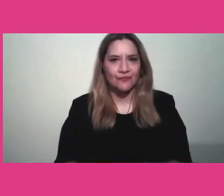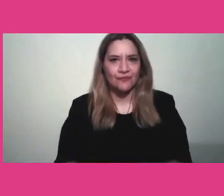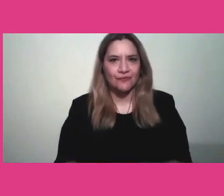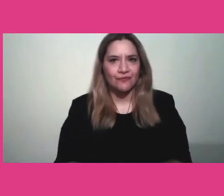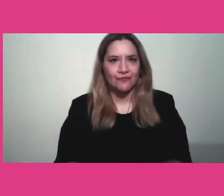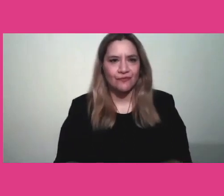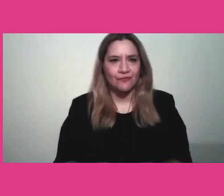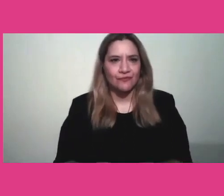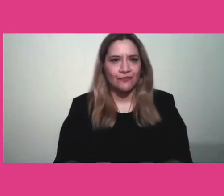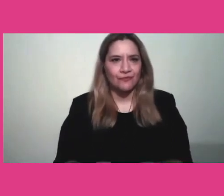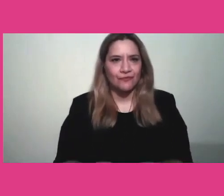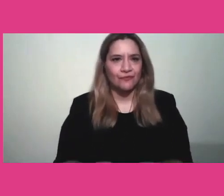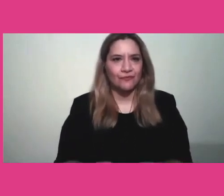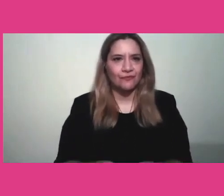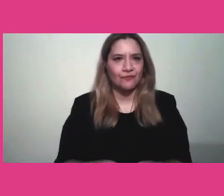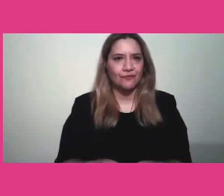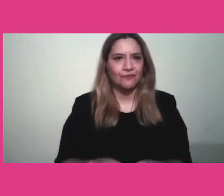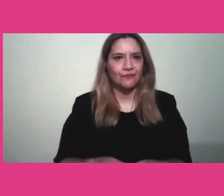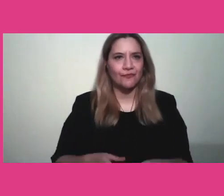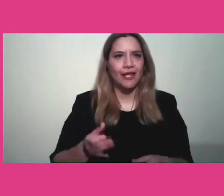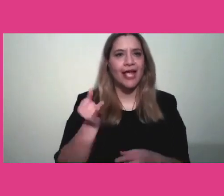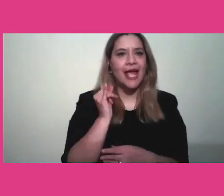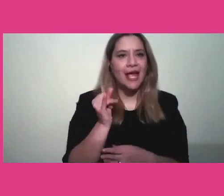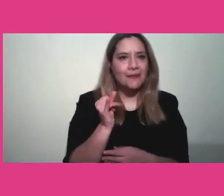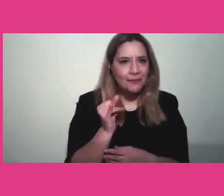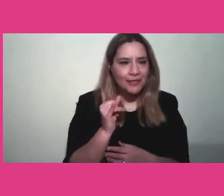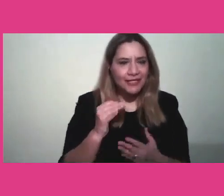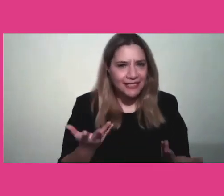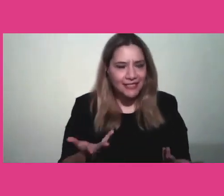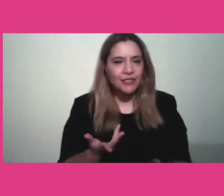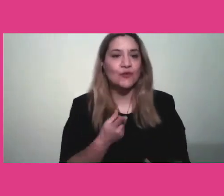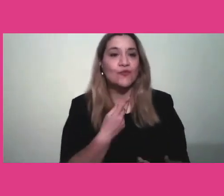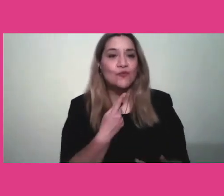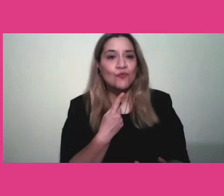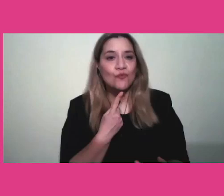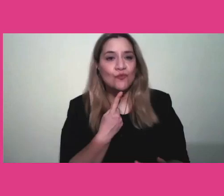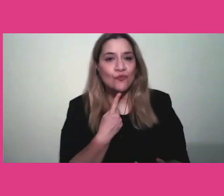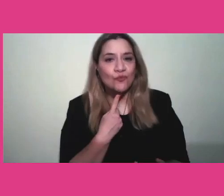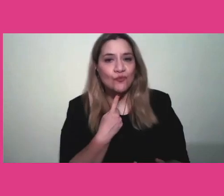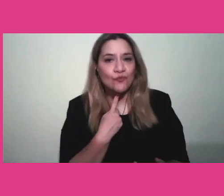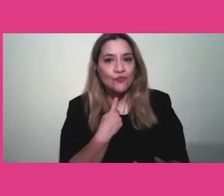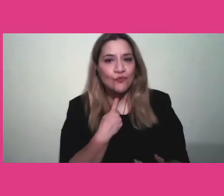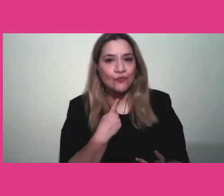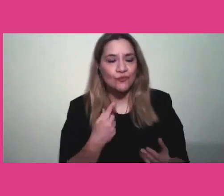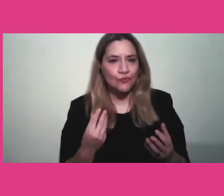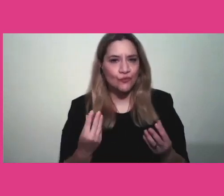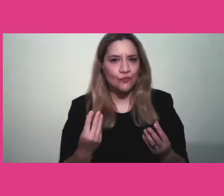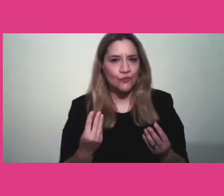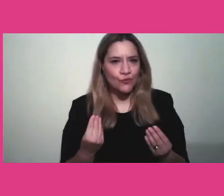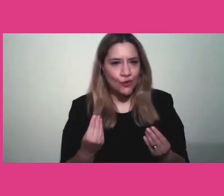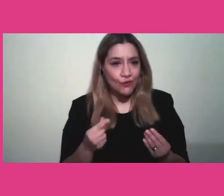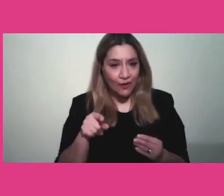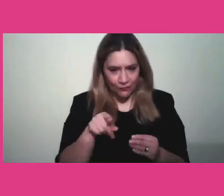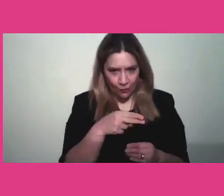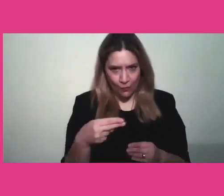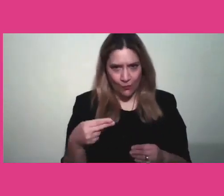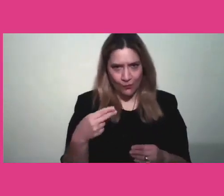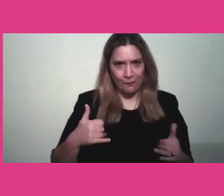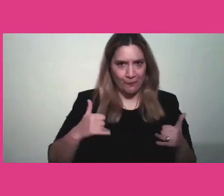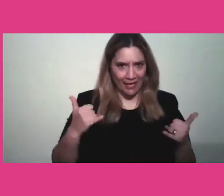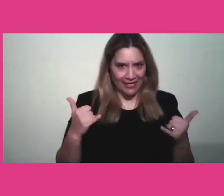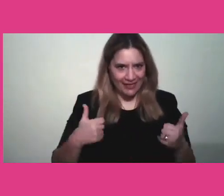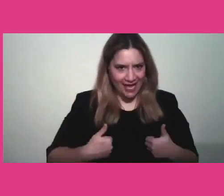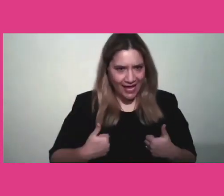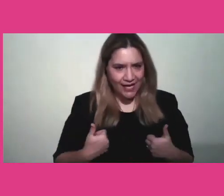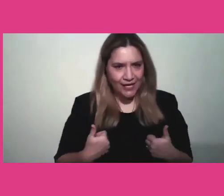Και επίσης αυτό που μου άρεσε πραγματικά στα παιχνίδια ήταν